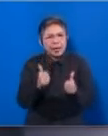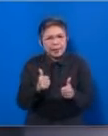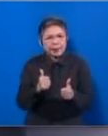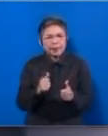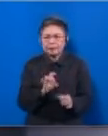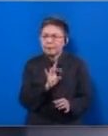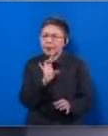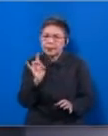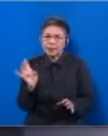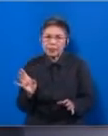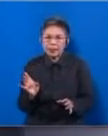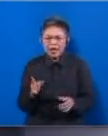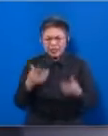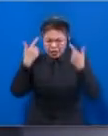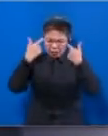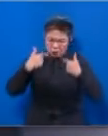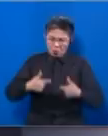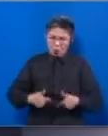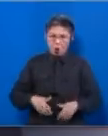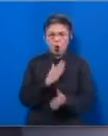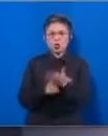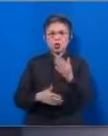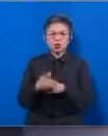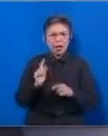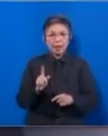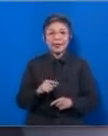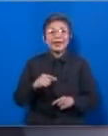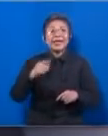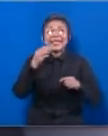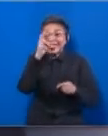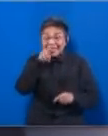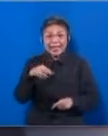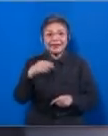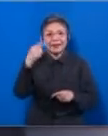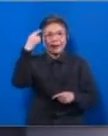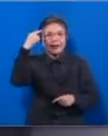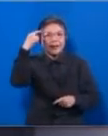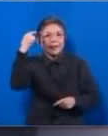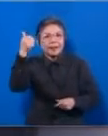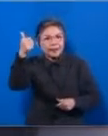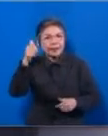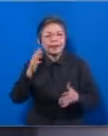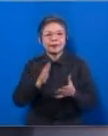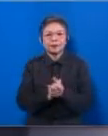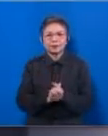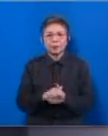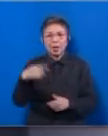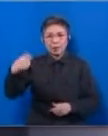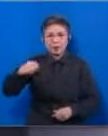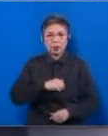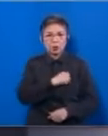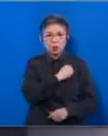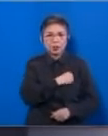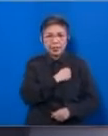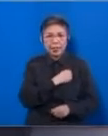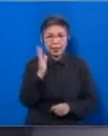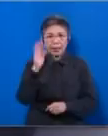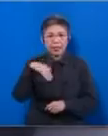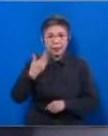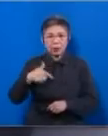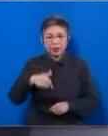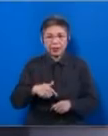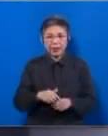yang ada pada diri ataupun fisik mereka. Dan yang paling menariknya nih Prab, di Hari Disabilitas Internasional tahun ini, Kementerian Sosial